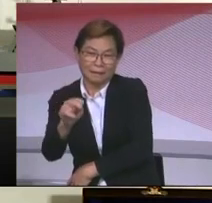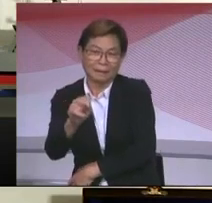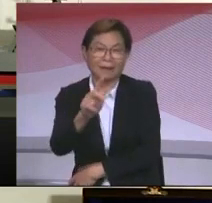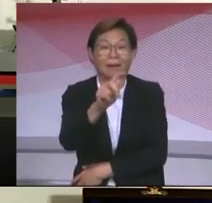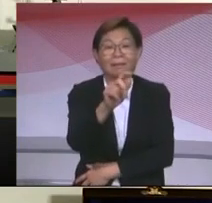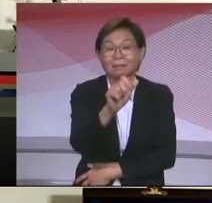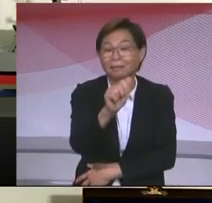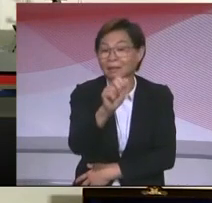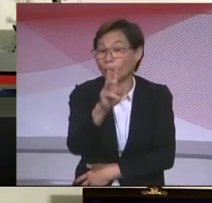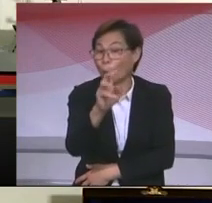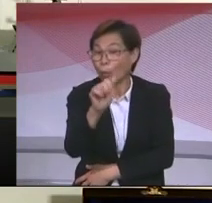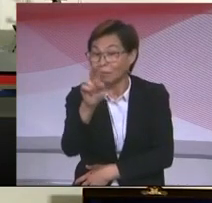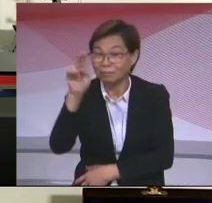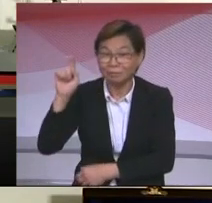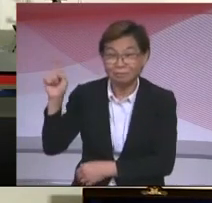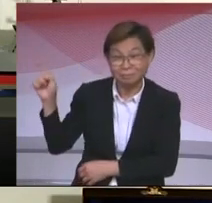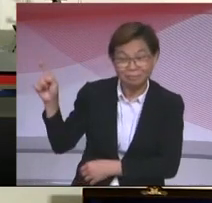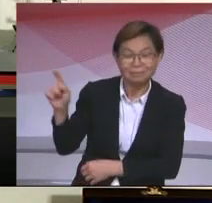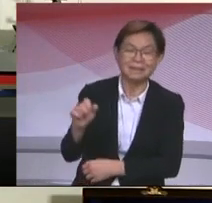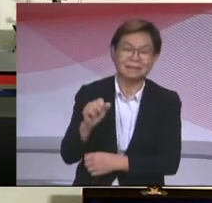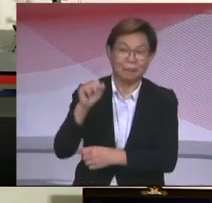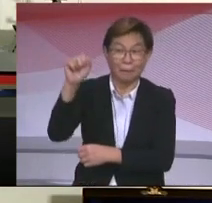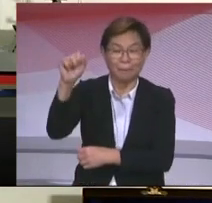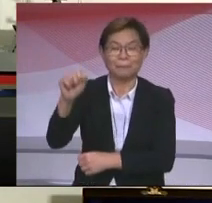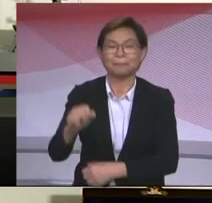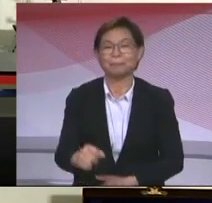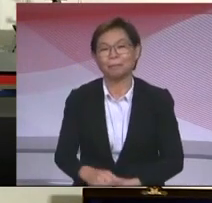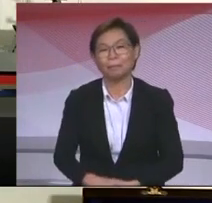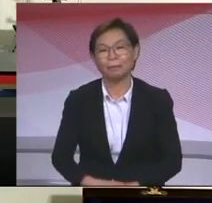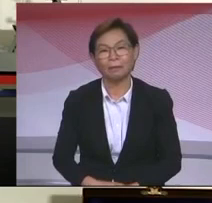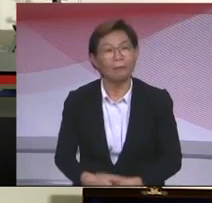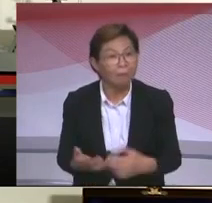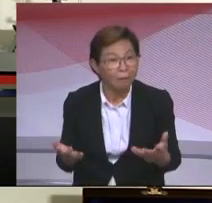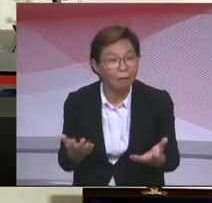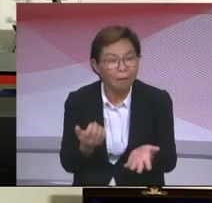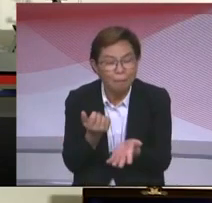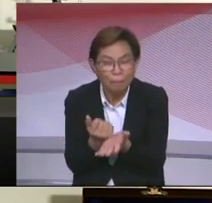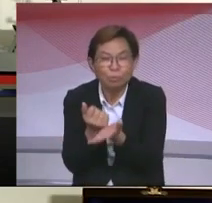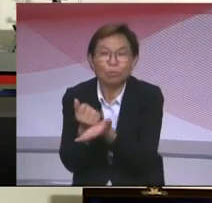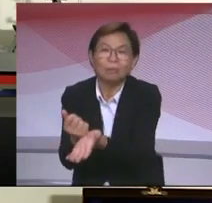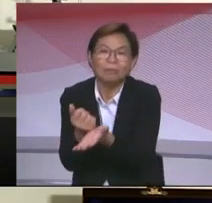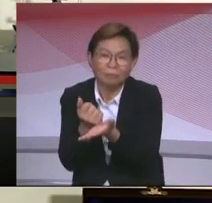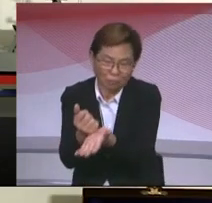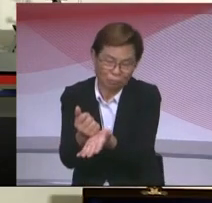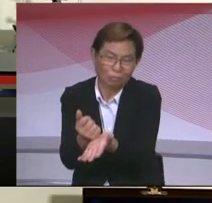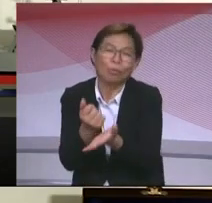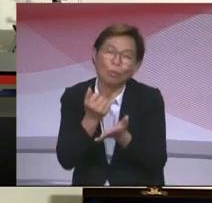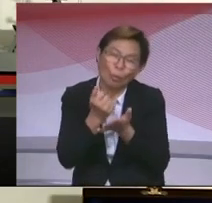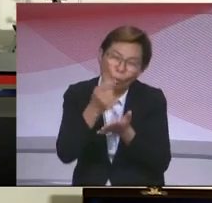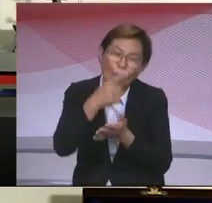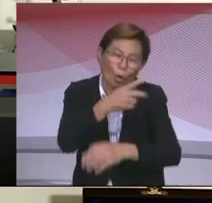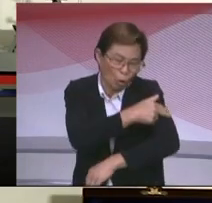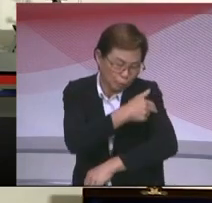ATM di Tawau, Sabah bagi memberikan bantuan sokongan kepada Kementerian